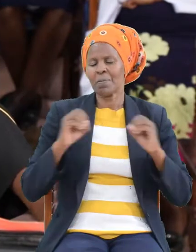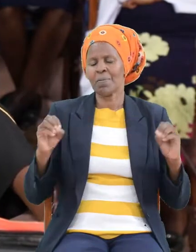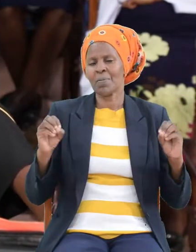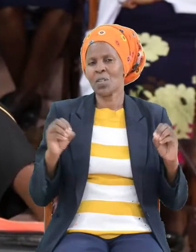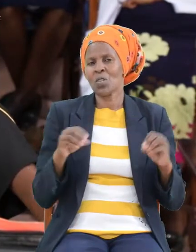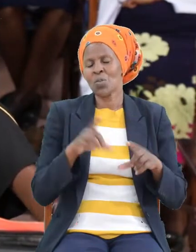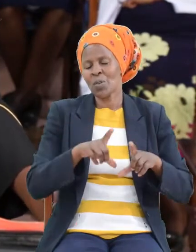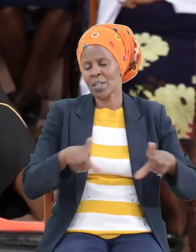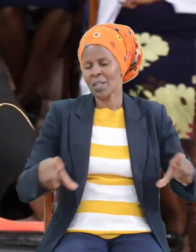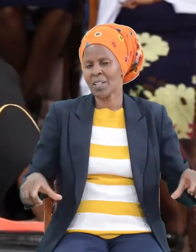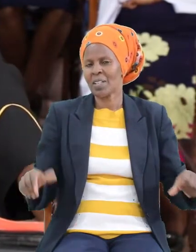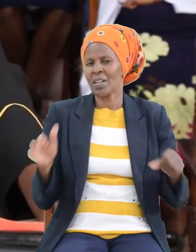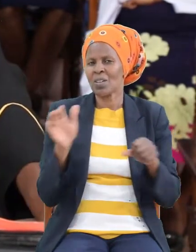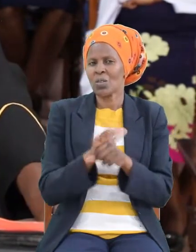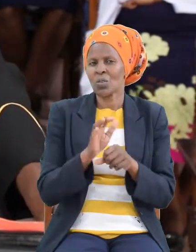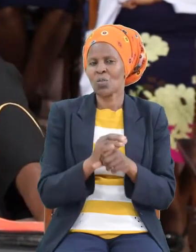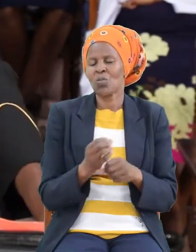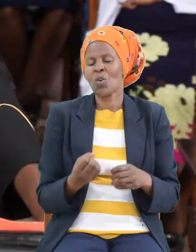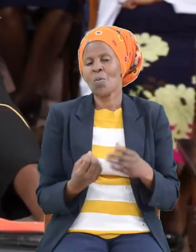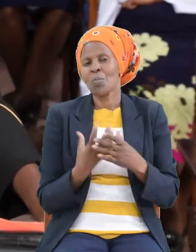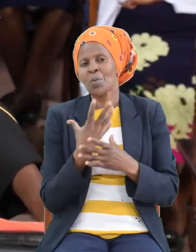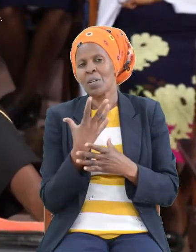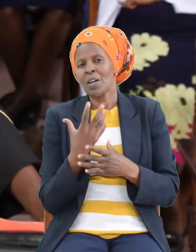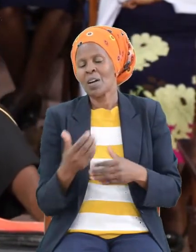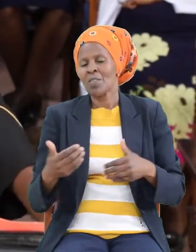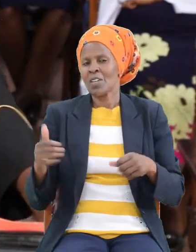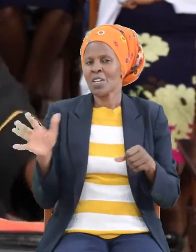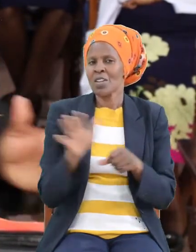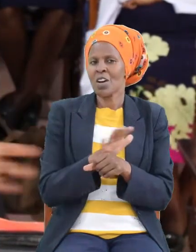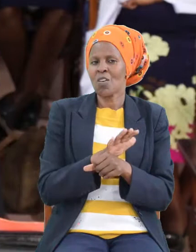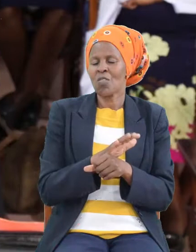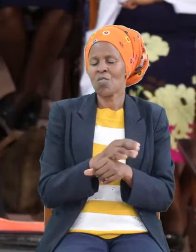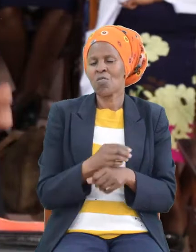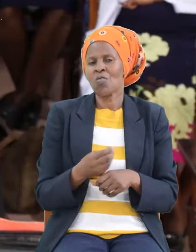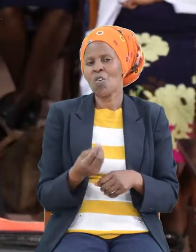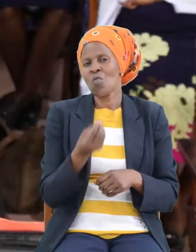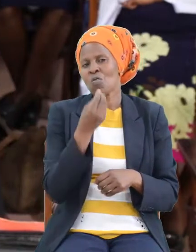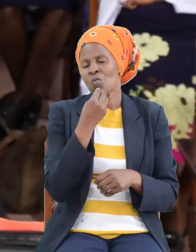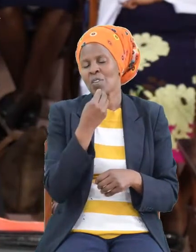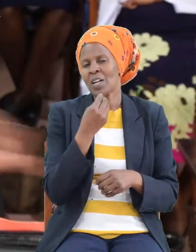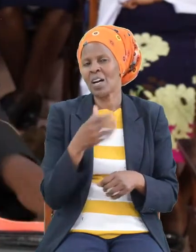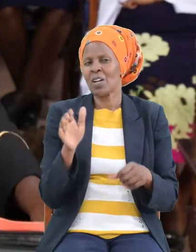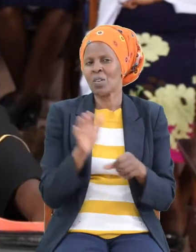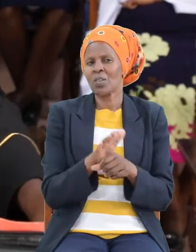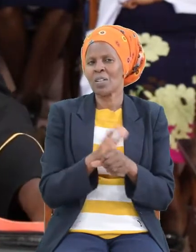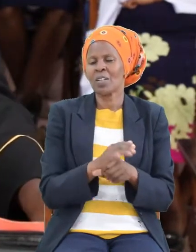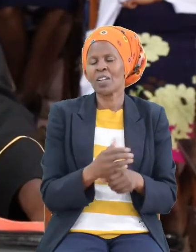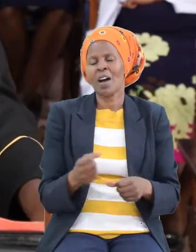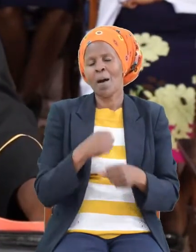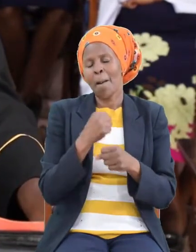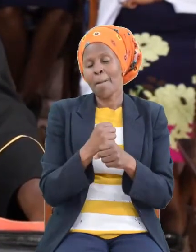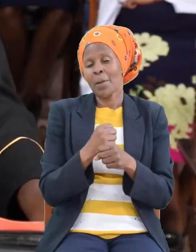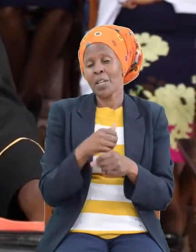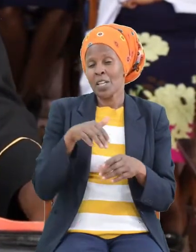yenu yatanawili, mtapata chakula ya kutosha. na mambo mengine ambayo yatatendeka katika